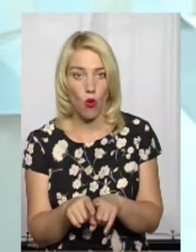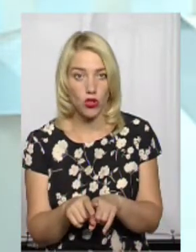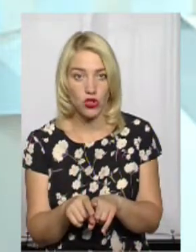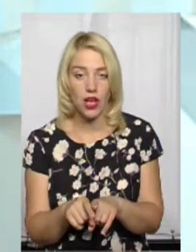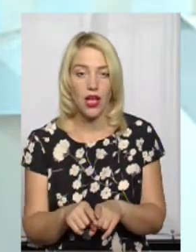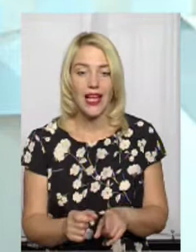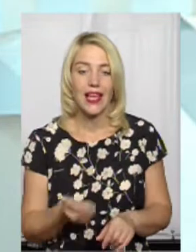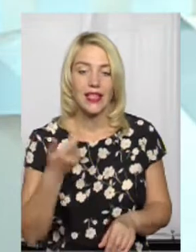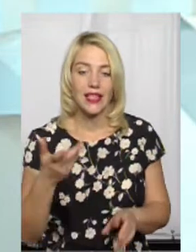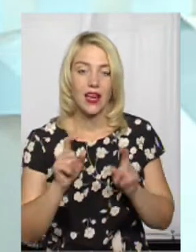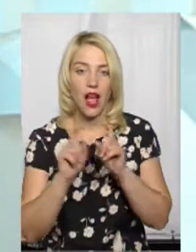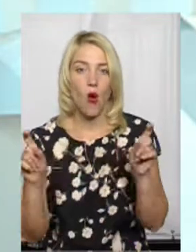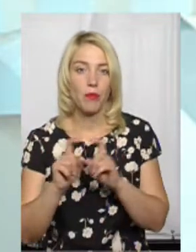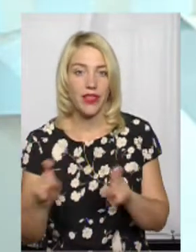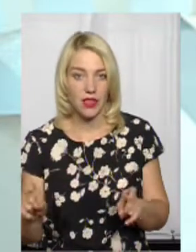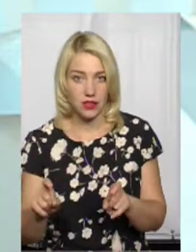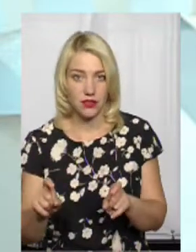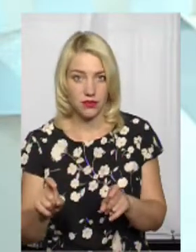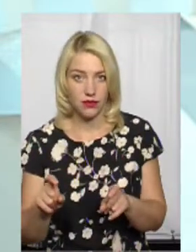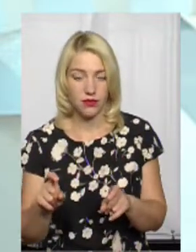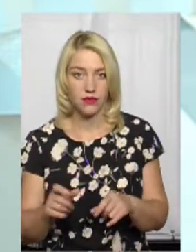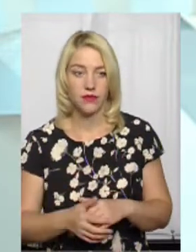ну, кілька об'єктів в цій